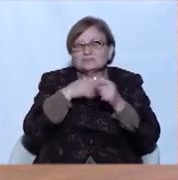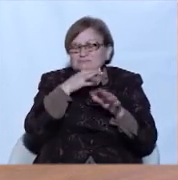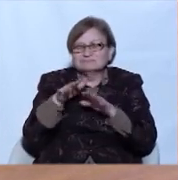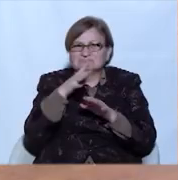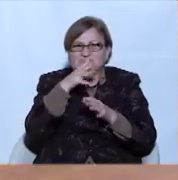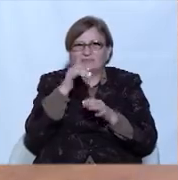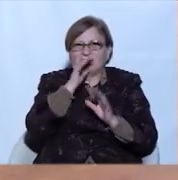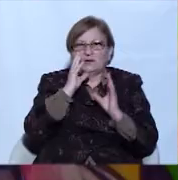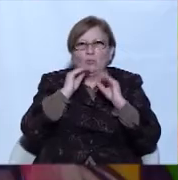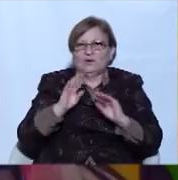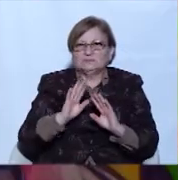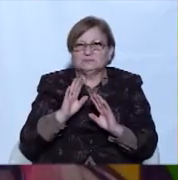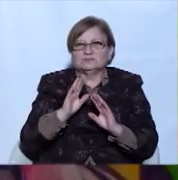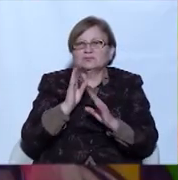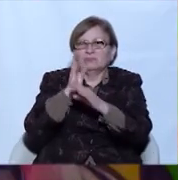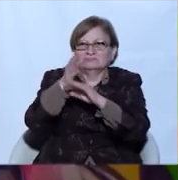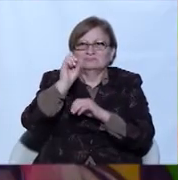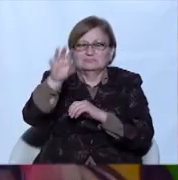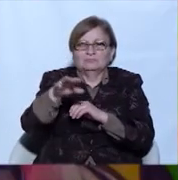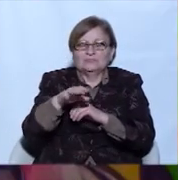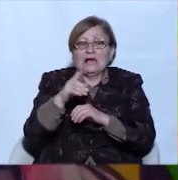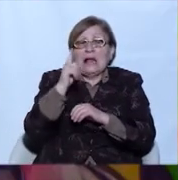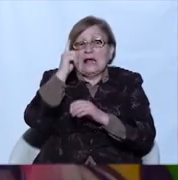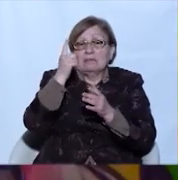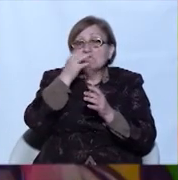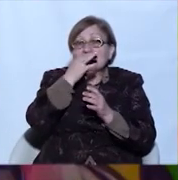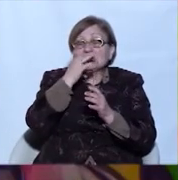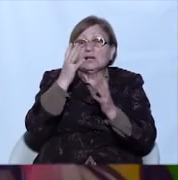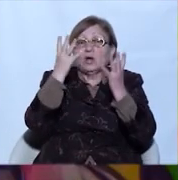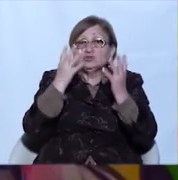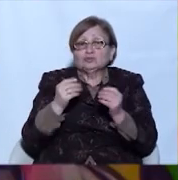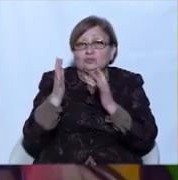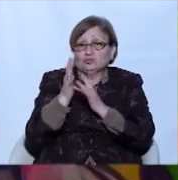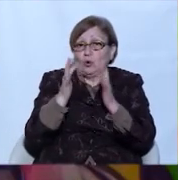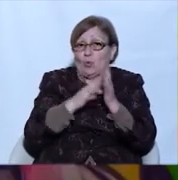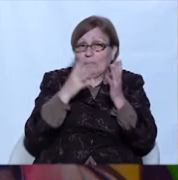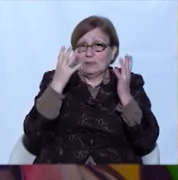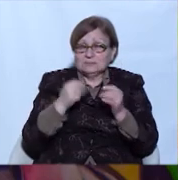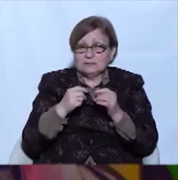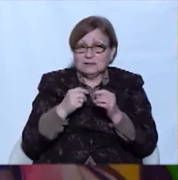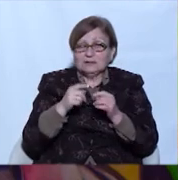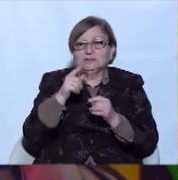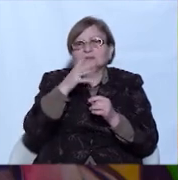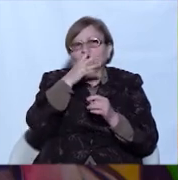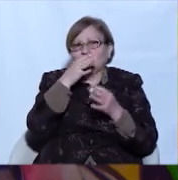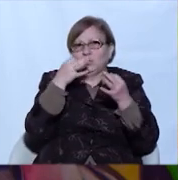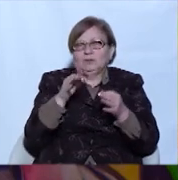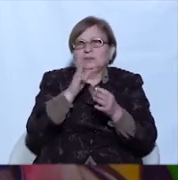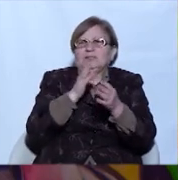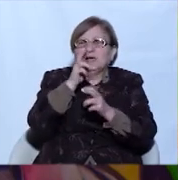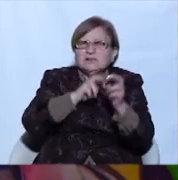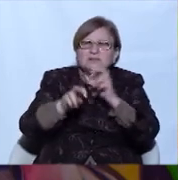რომ თავის სურვილი აესრულებინა და შობა დღეს მოიცალა სწორედ ამისთვის, დიდხანს ეძებდა, ბოლო-ბოლო